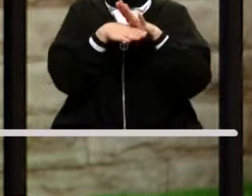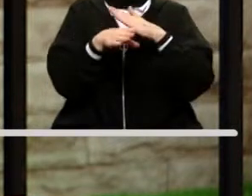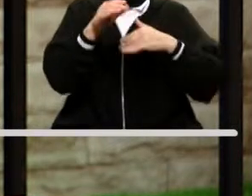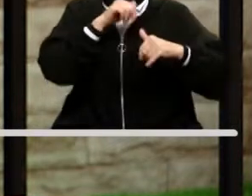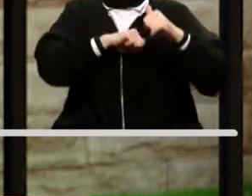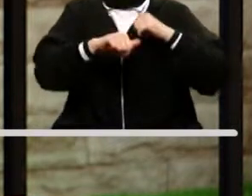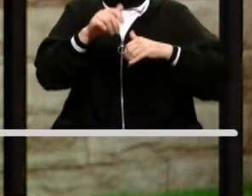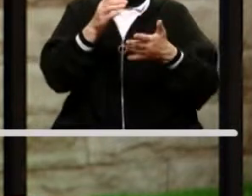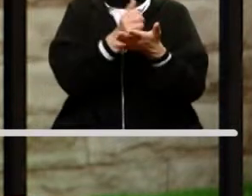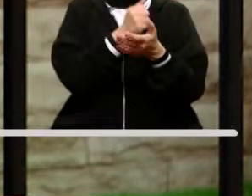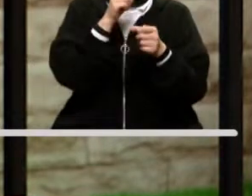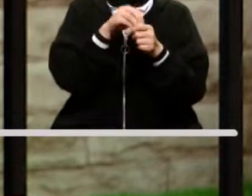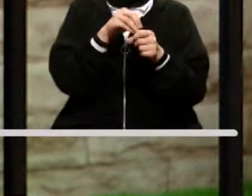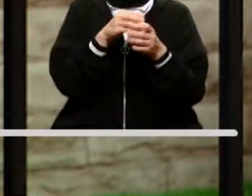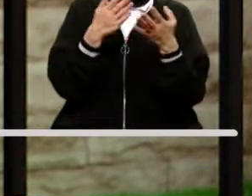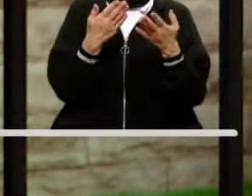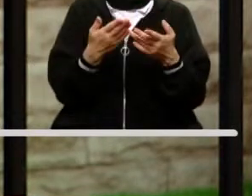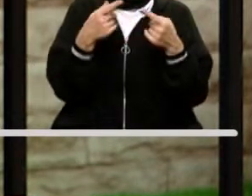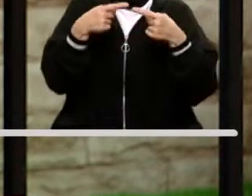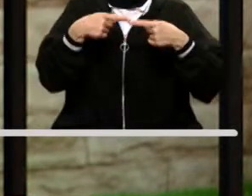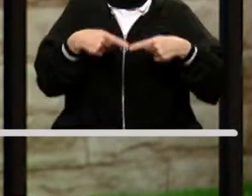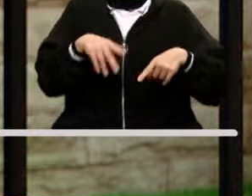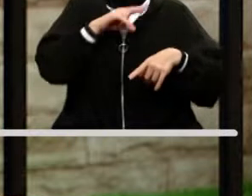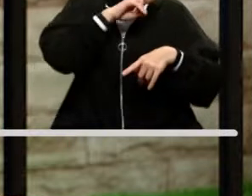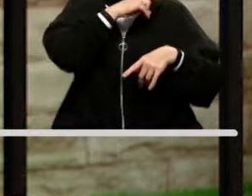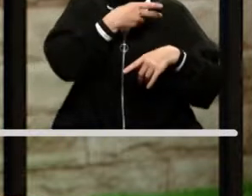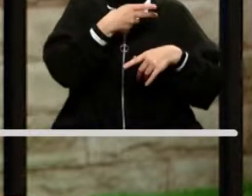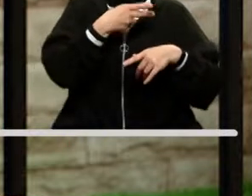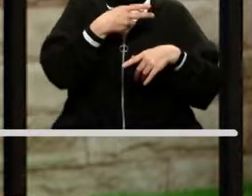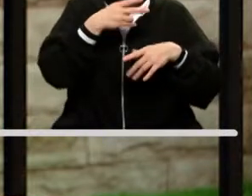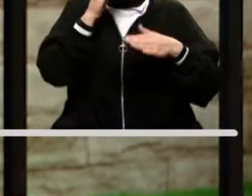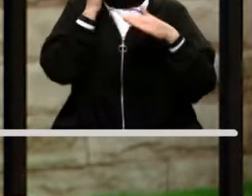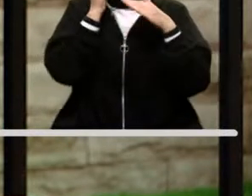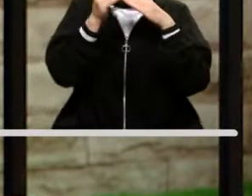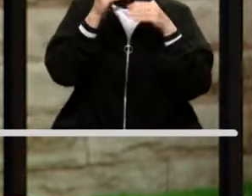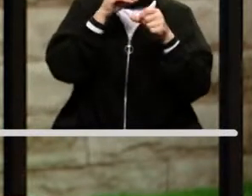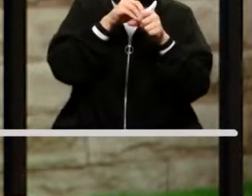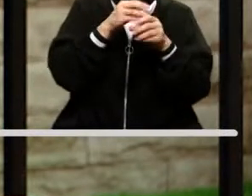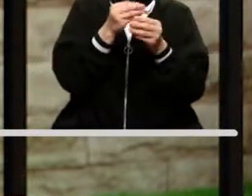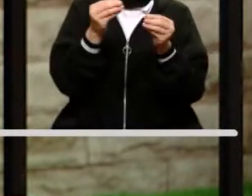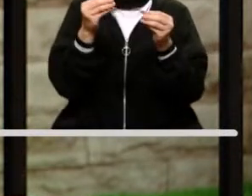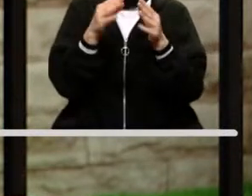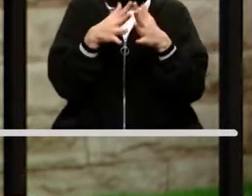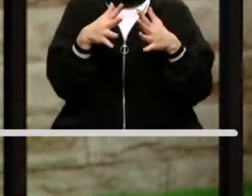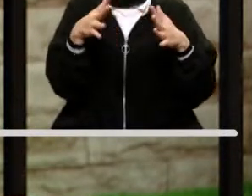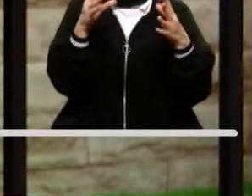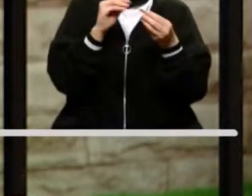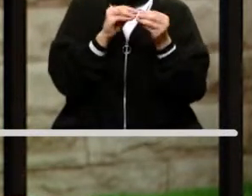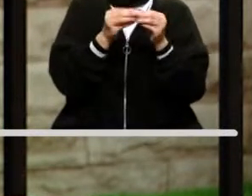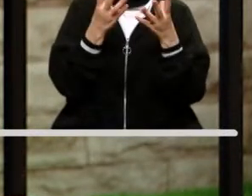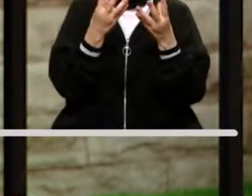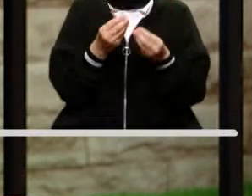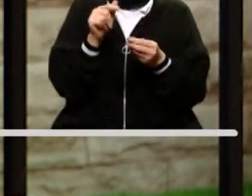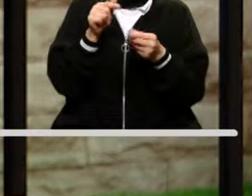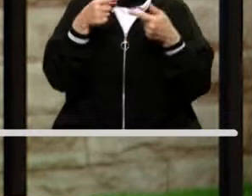maalesef toplumda yani çok büyük bir yara bizim için. Şimdi bu sınavları